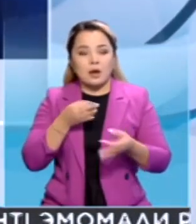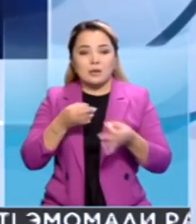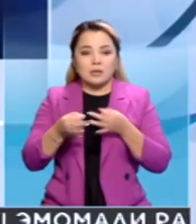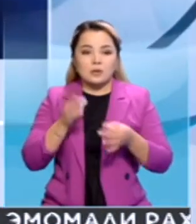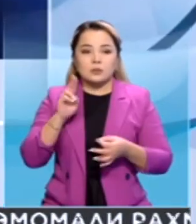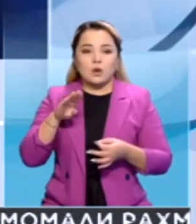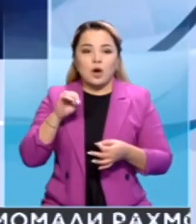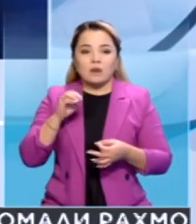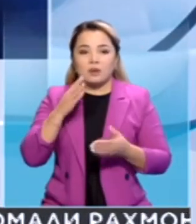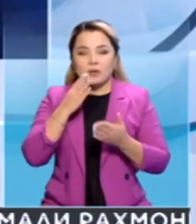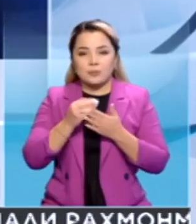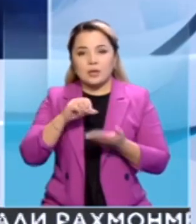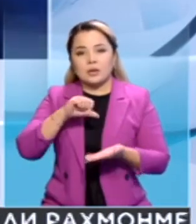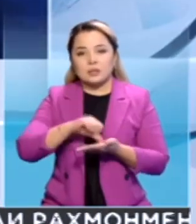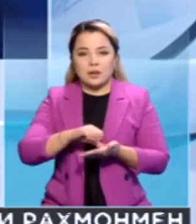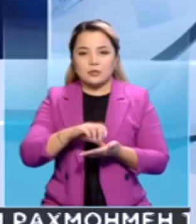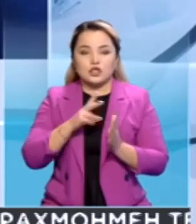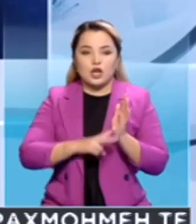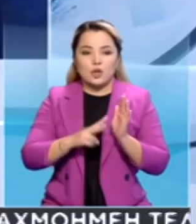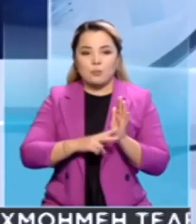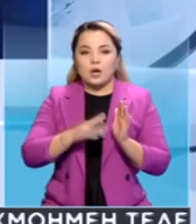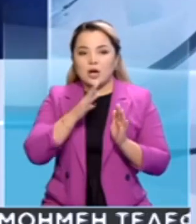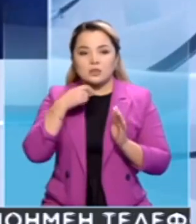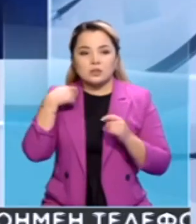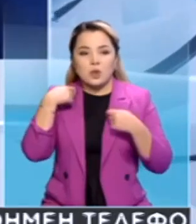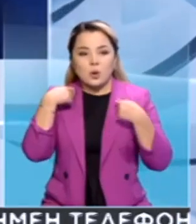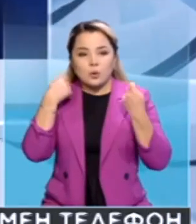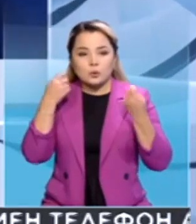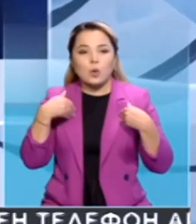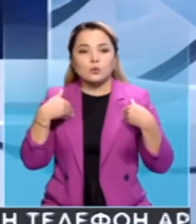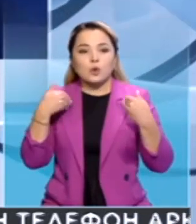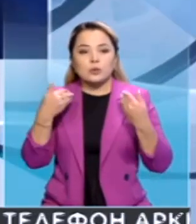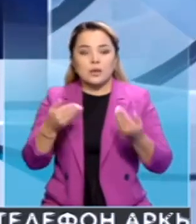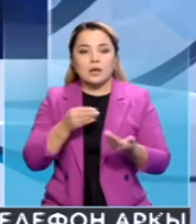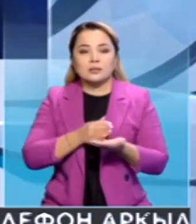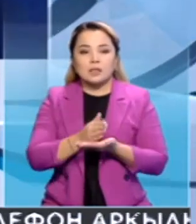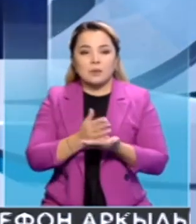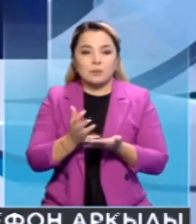Қасым-Жомарт Тоқаев Эмомали Рахмонды 70 жасқа толған мерейтойымен құттықтап, қызметіне табыс тіледі.